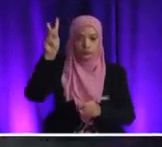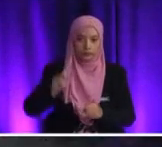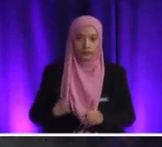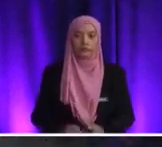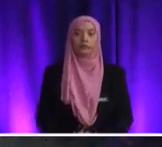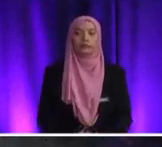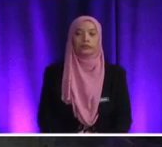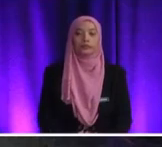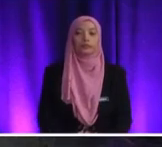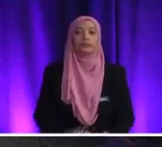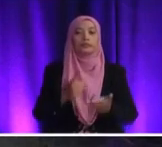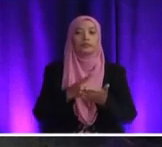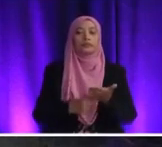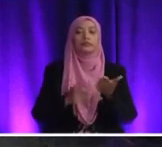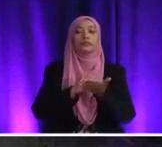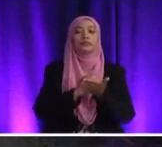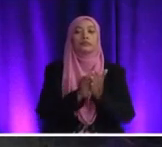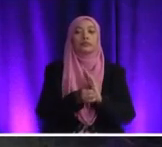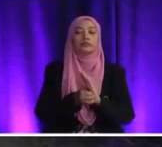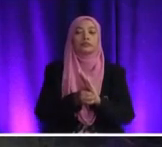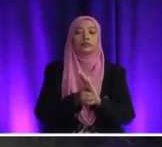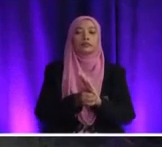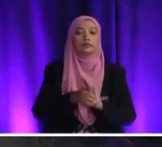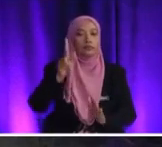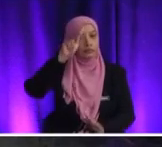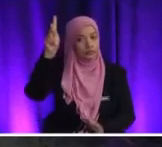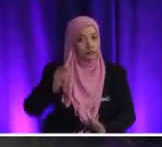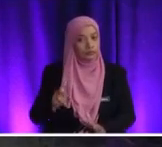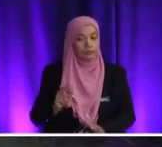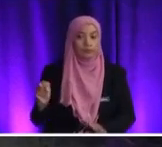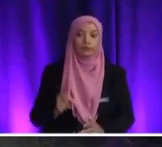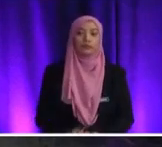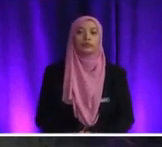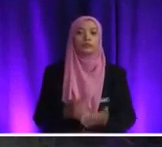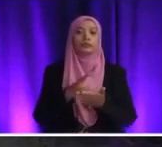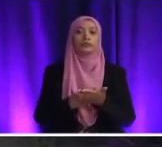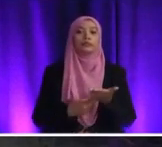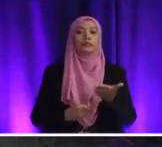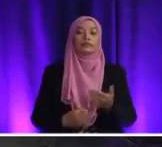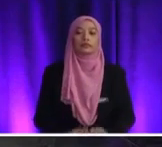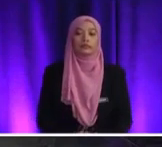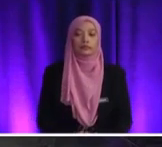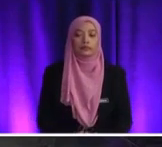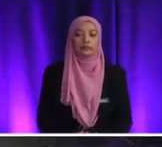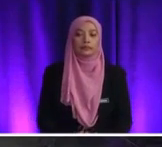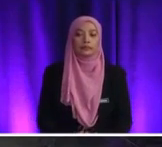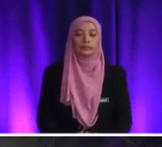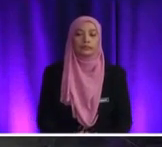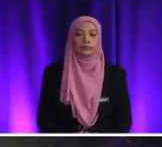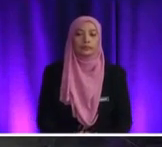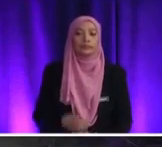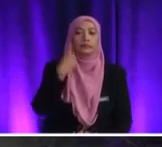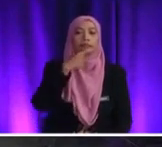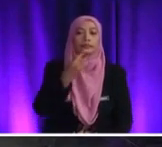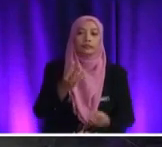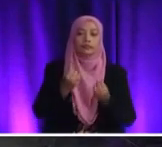vagos sebenarnya apa masuk timbalani KM persegi empat atau masukkin pada Sabtu